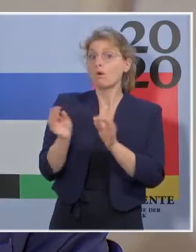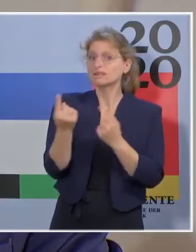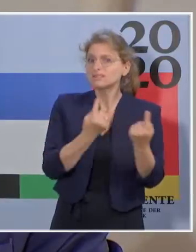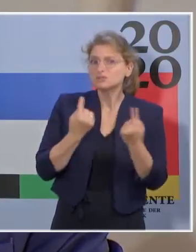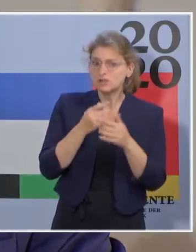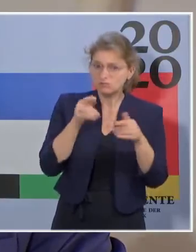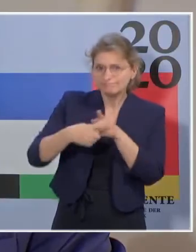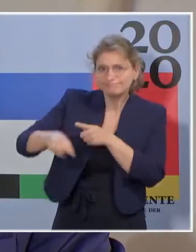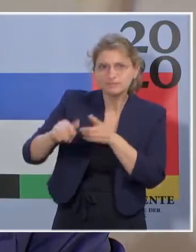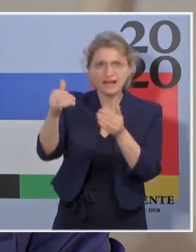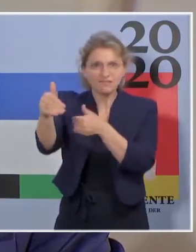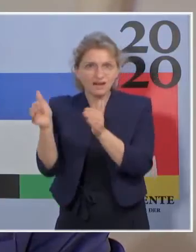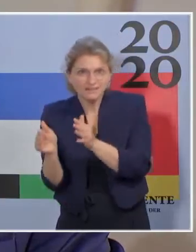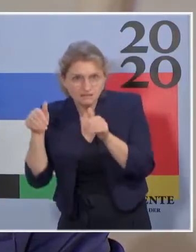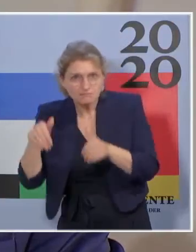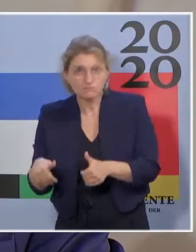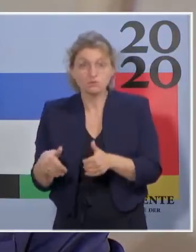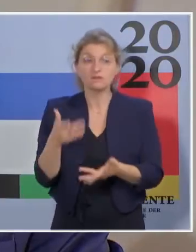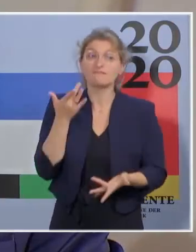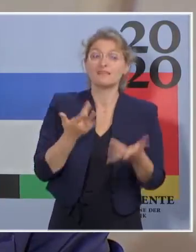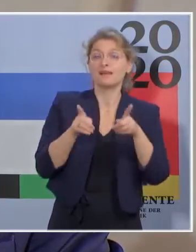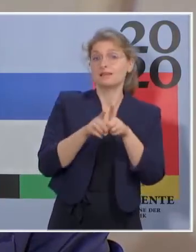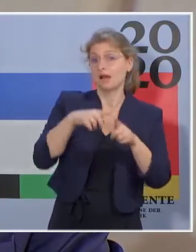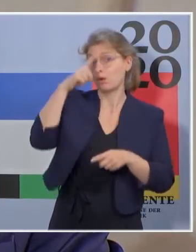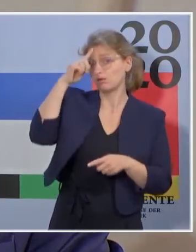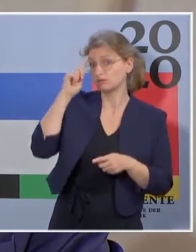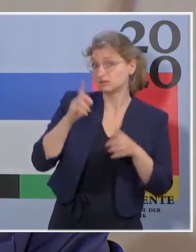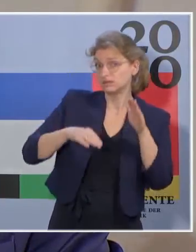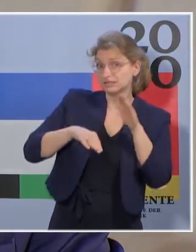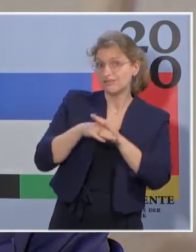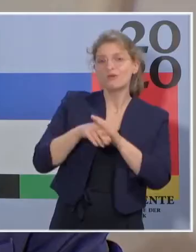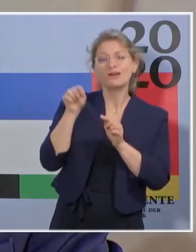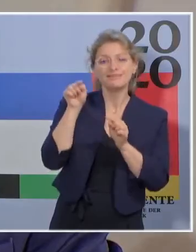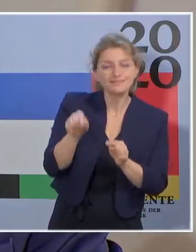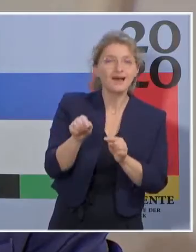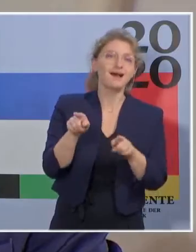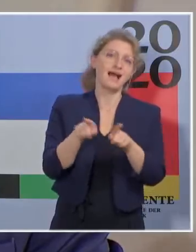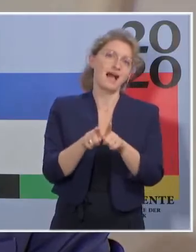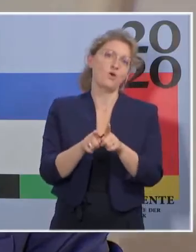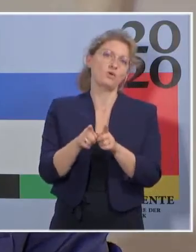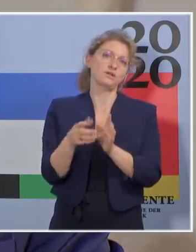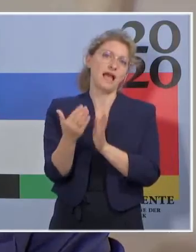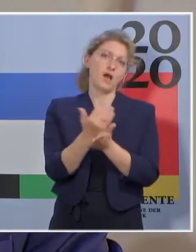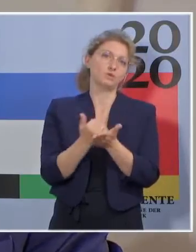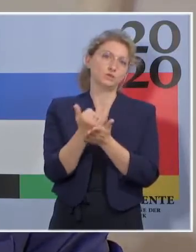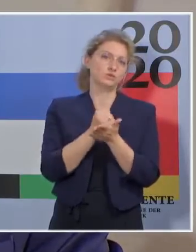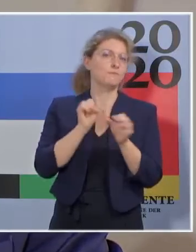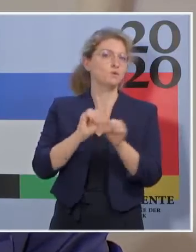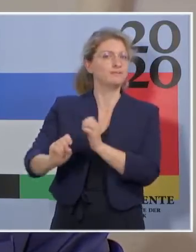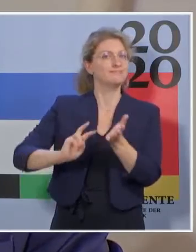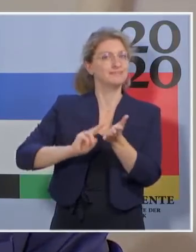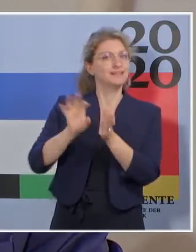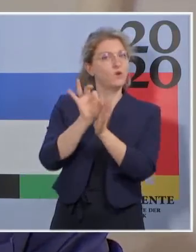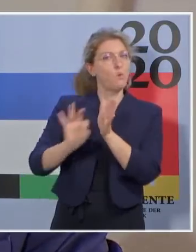Quarantänesituationen da sind, ob es nicht sinnvoll wäre, auch die Möglichkeiten der Digitalisierung zu nutzen, wohlgemerkt